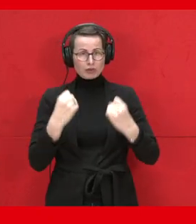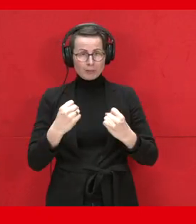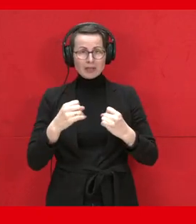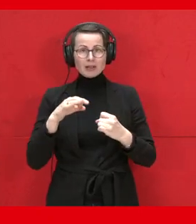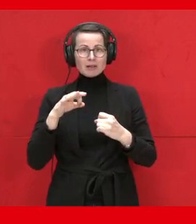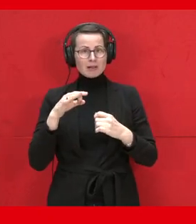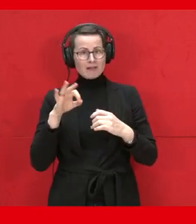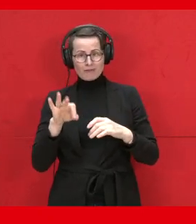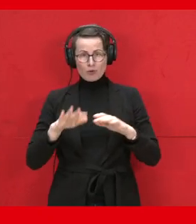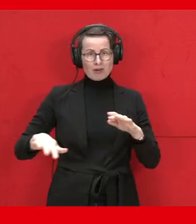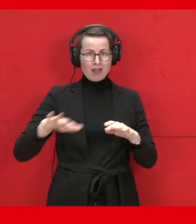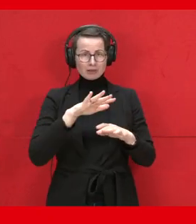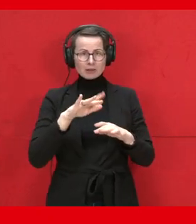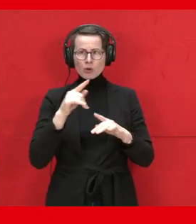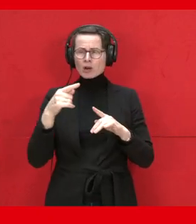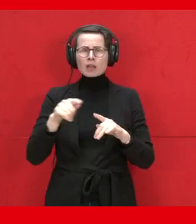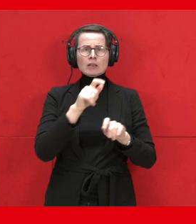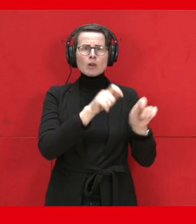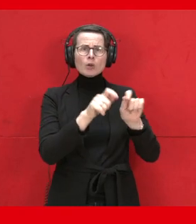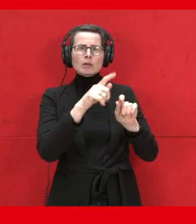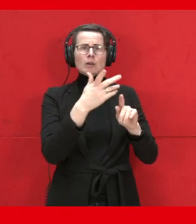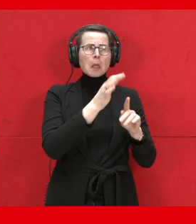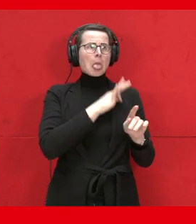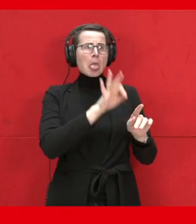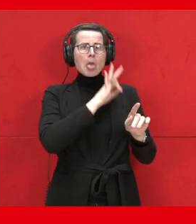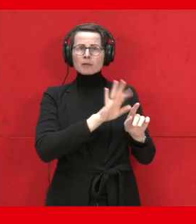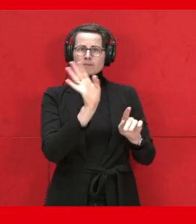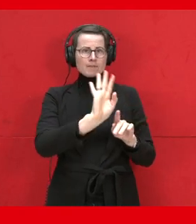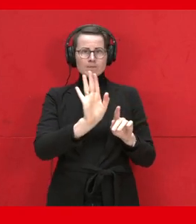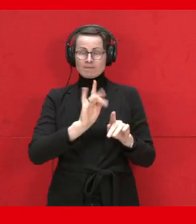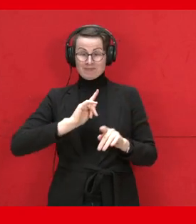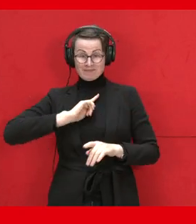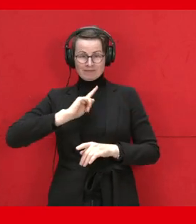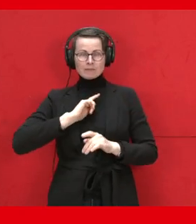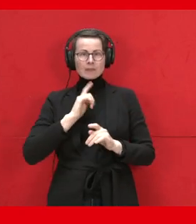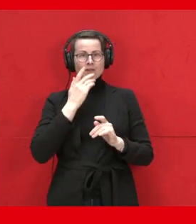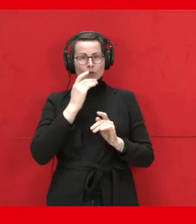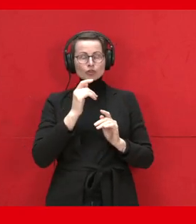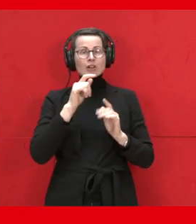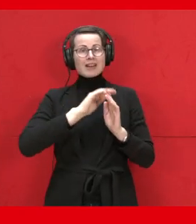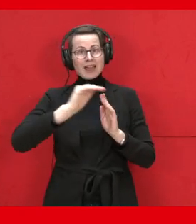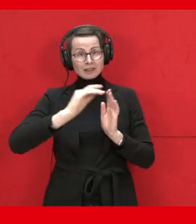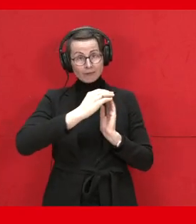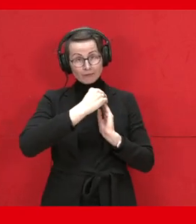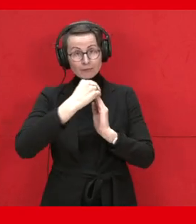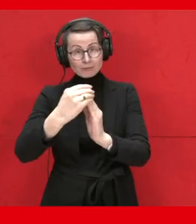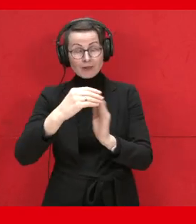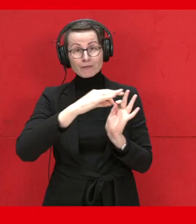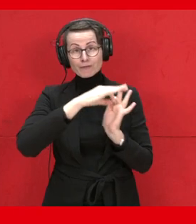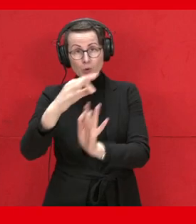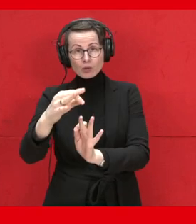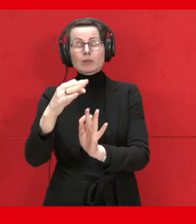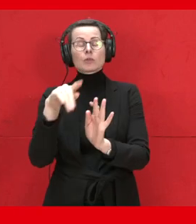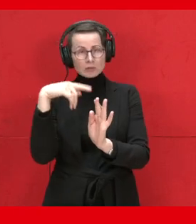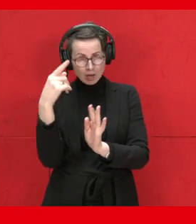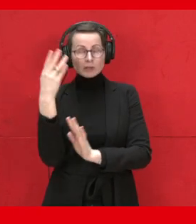oder wofür andere ihren Ruhm einheimsen wollen, sondern sie ist die Kraft, die das Land führen muss. Und dann geht es in eine Zukunft, bei